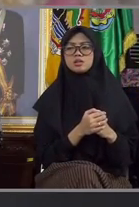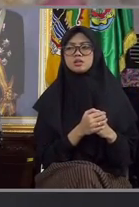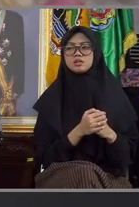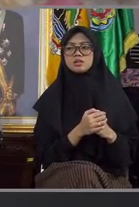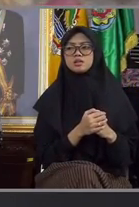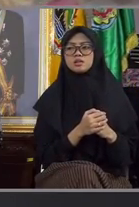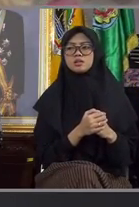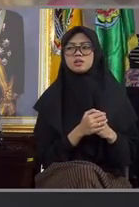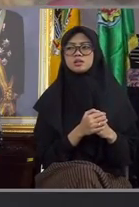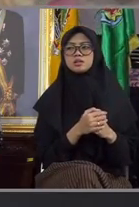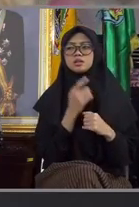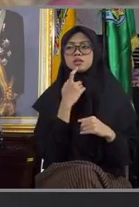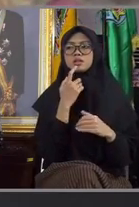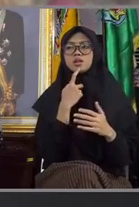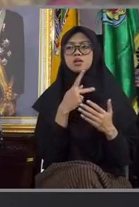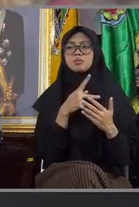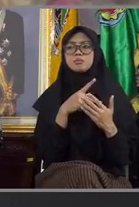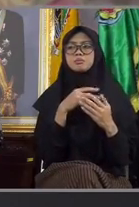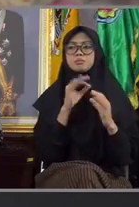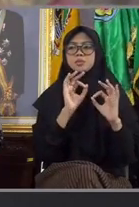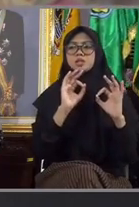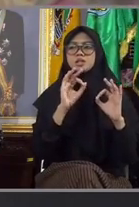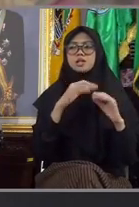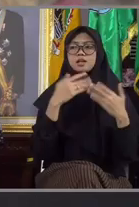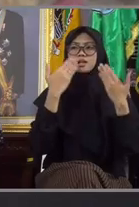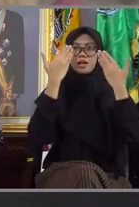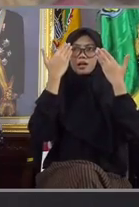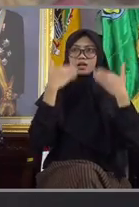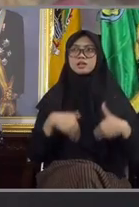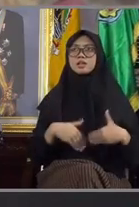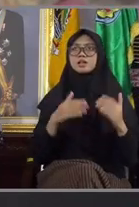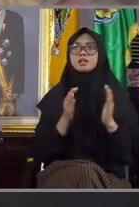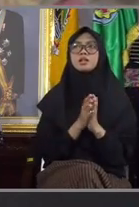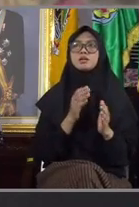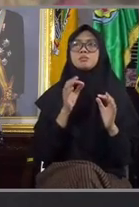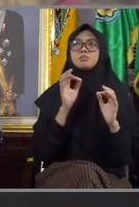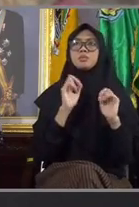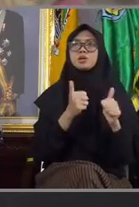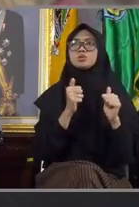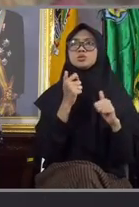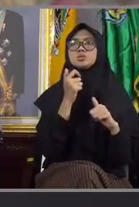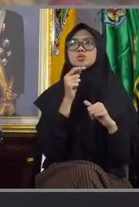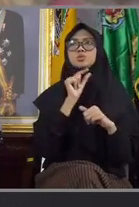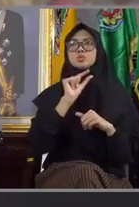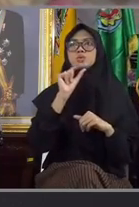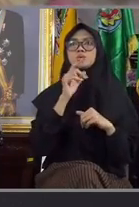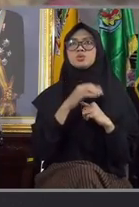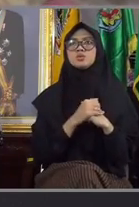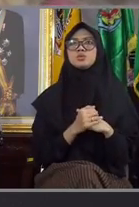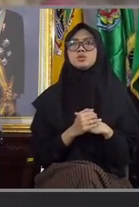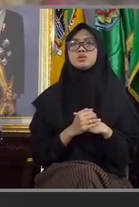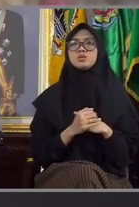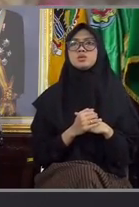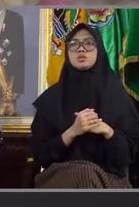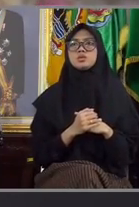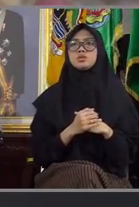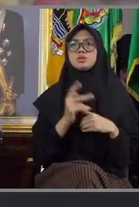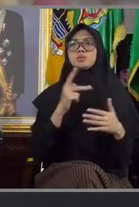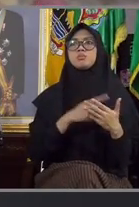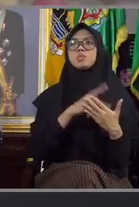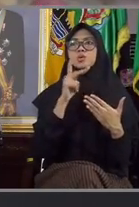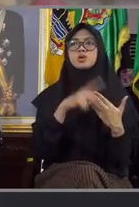pendidikan karakter, dengan sangat bagus untuk menindaklanjuti program Pak